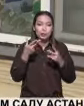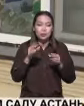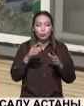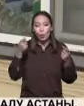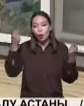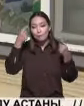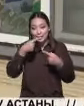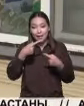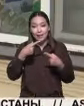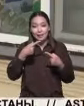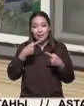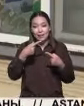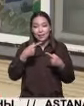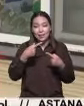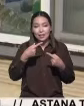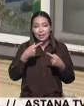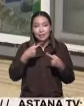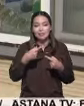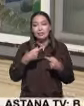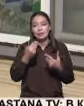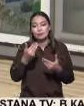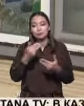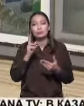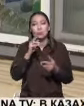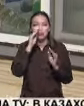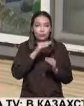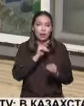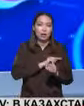определена степень вины работодателя и работника.